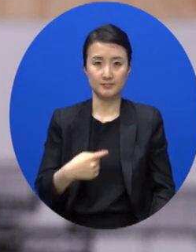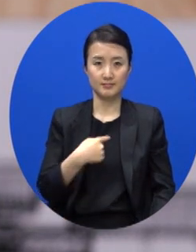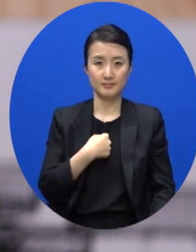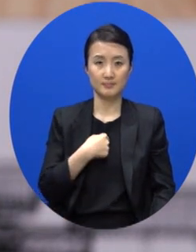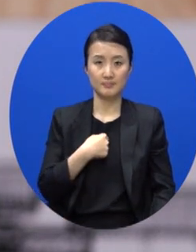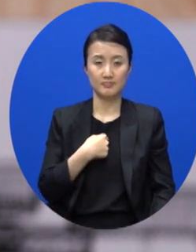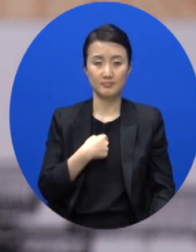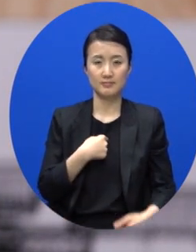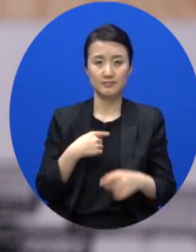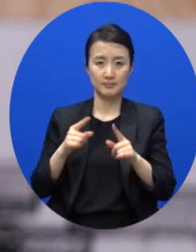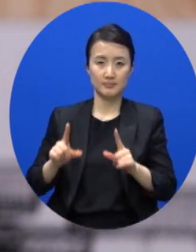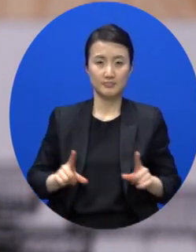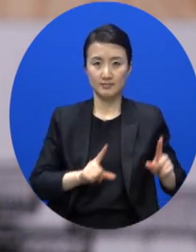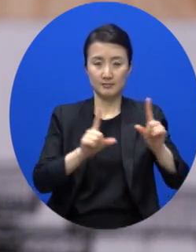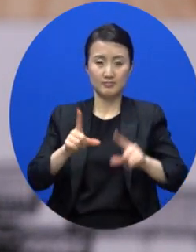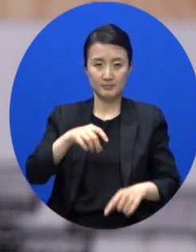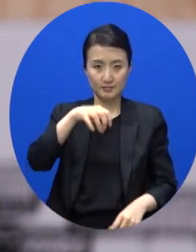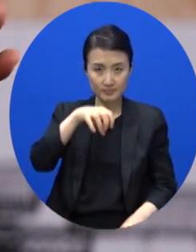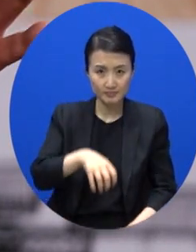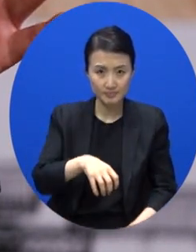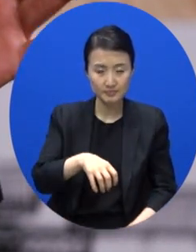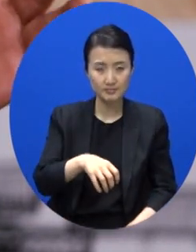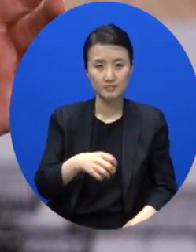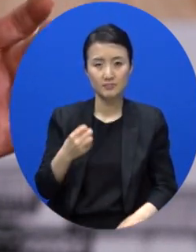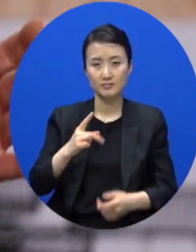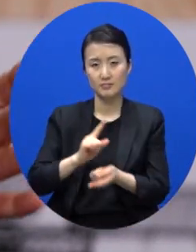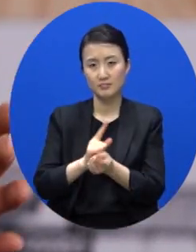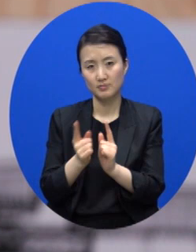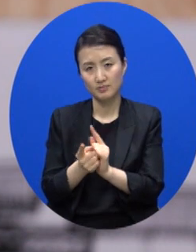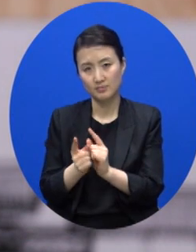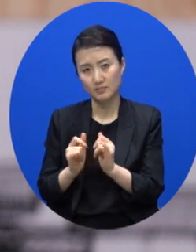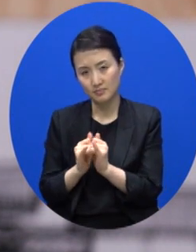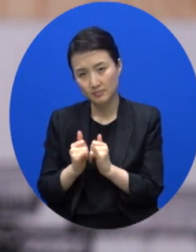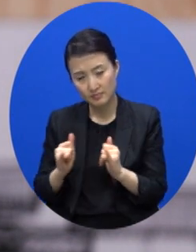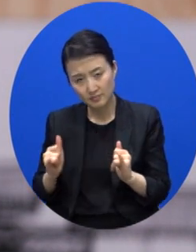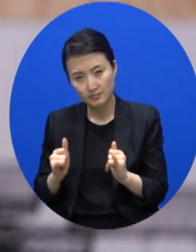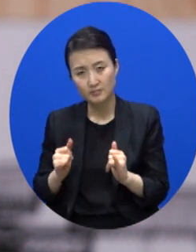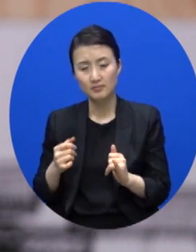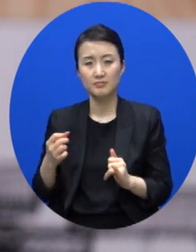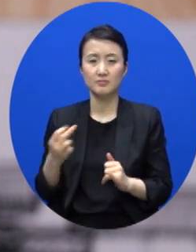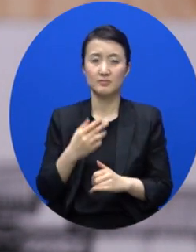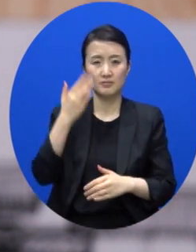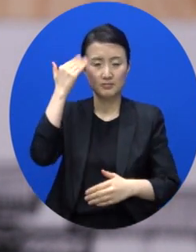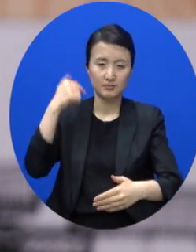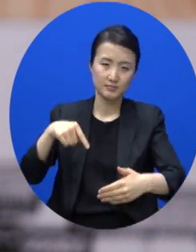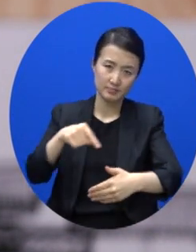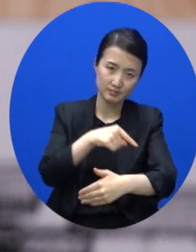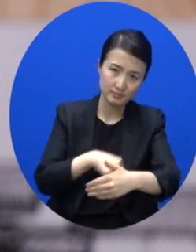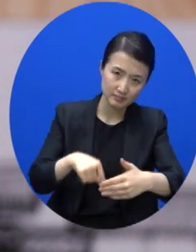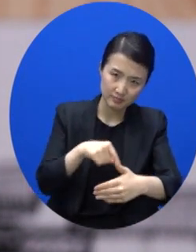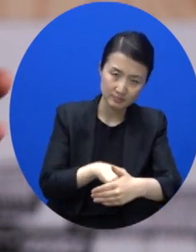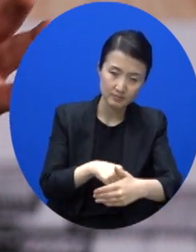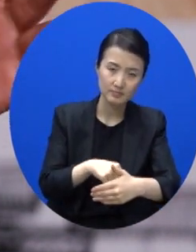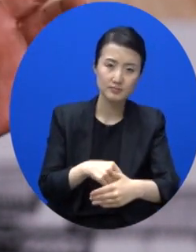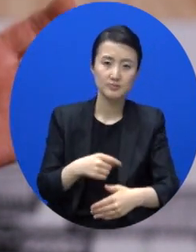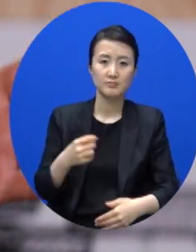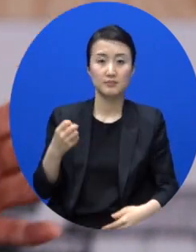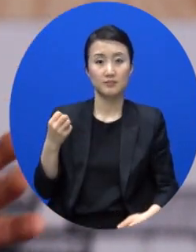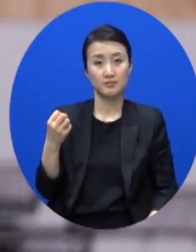시민들에게 또 그다음에 국내적으로